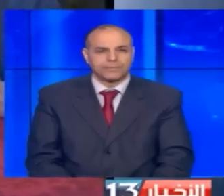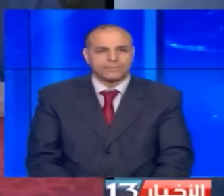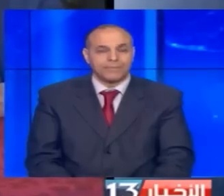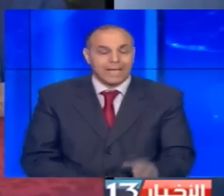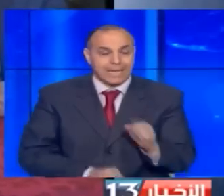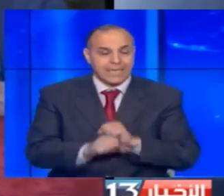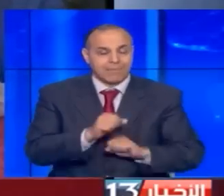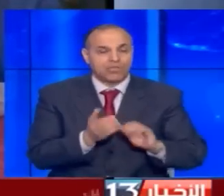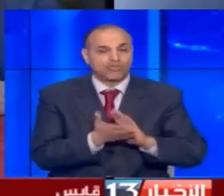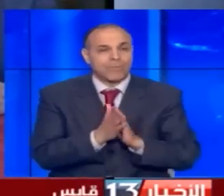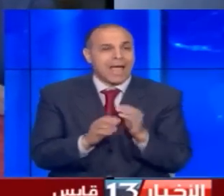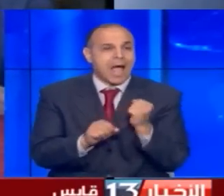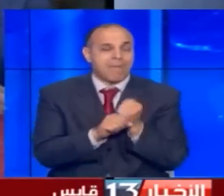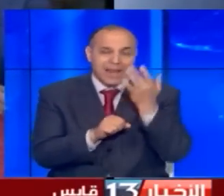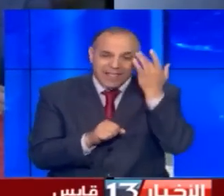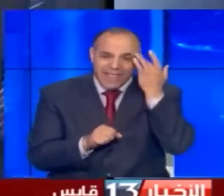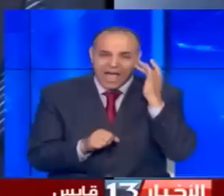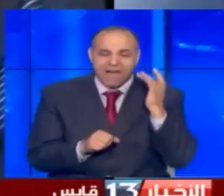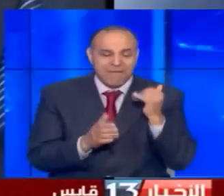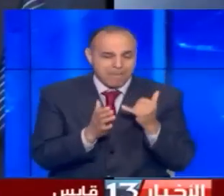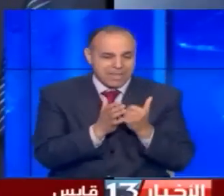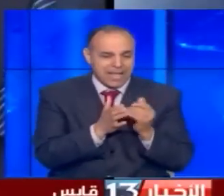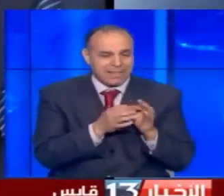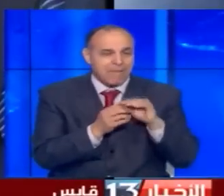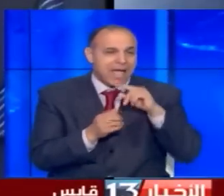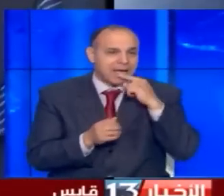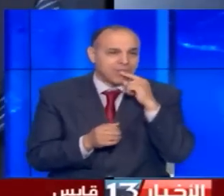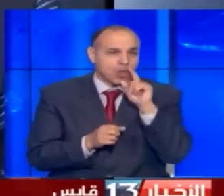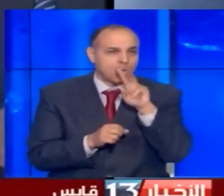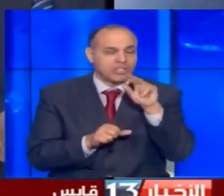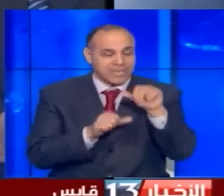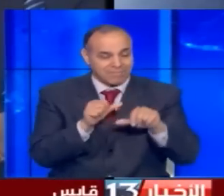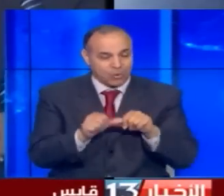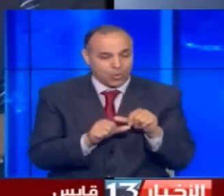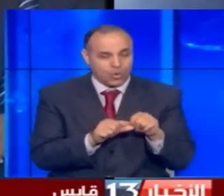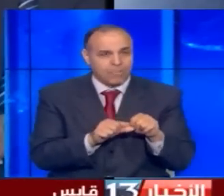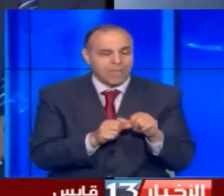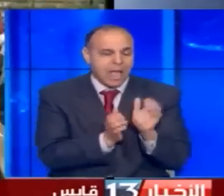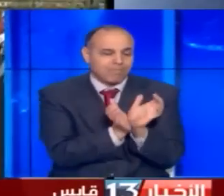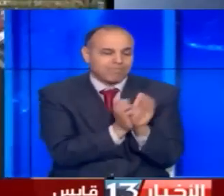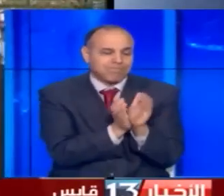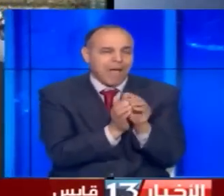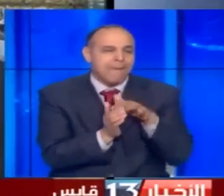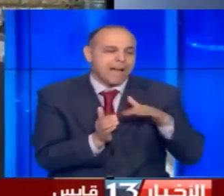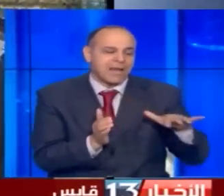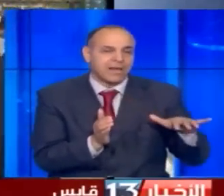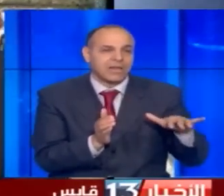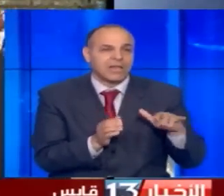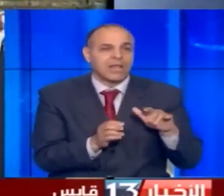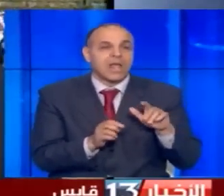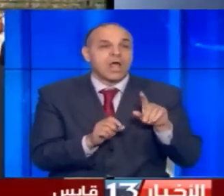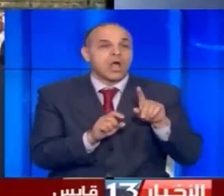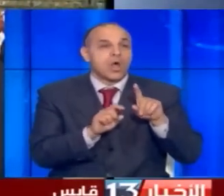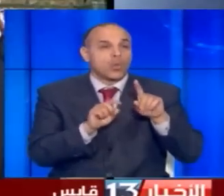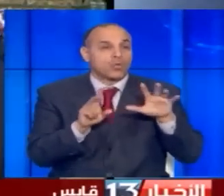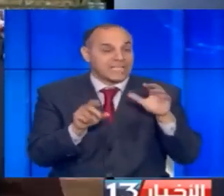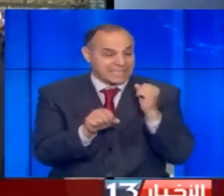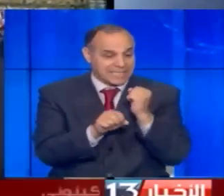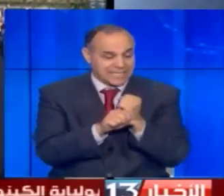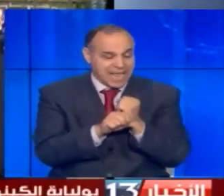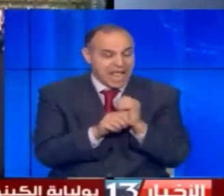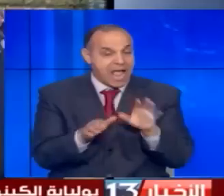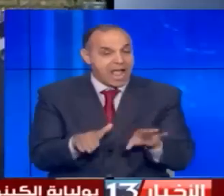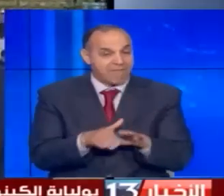نظمت جمعية العمل الثقافي بالزارات الدورة 18 لمهرجان المحار. الدورة 18 المهرجان الوطني المحار